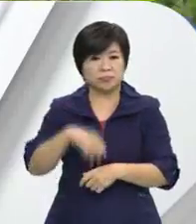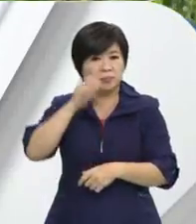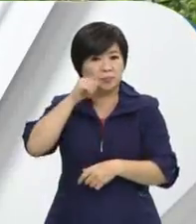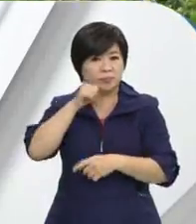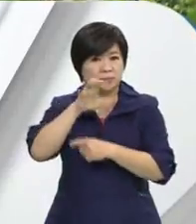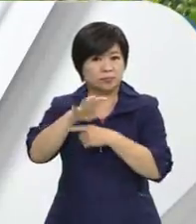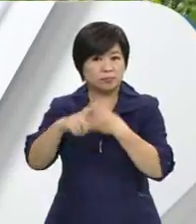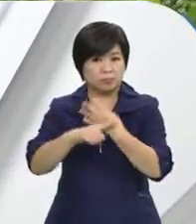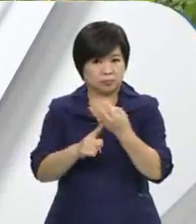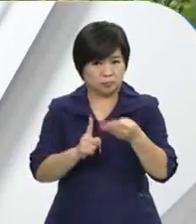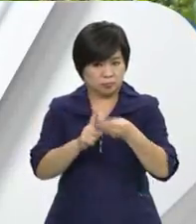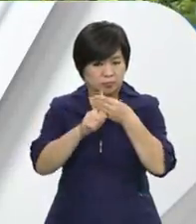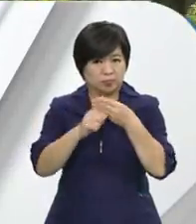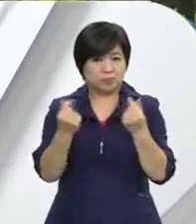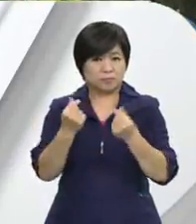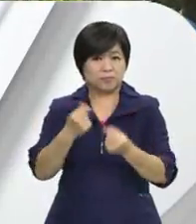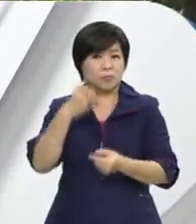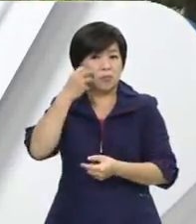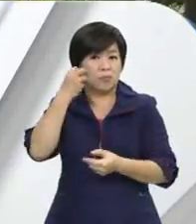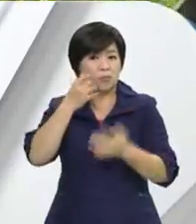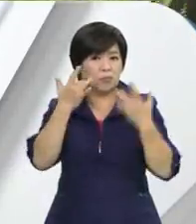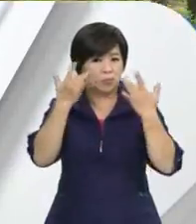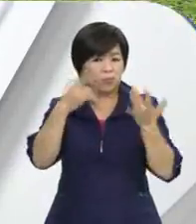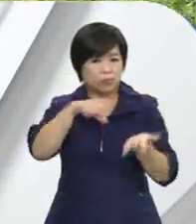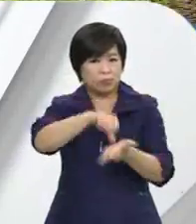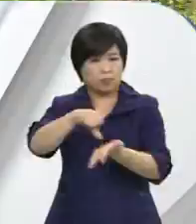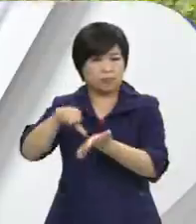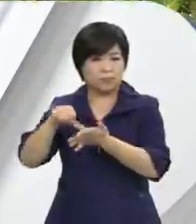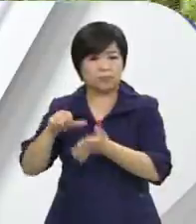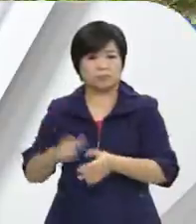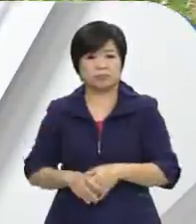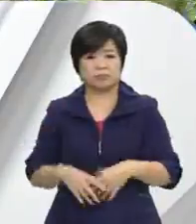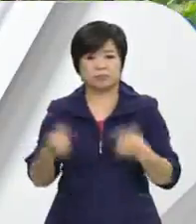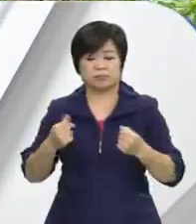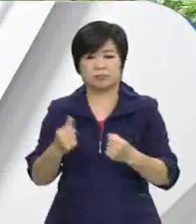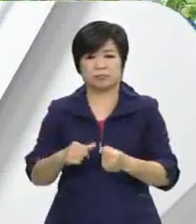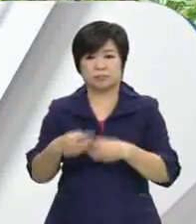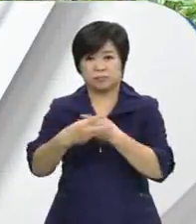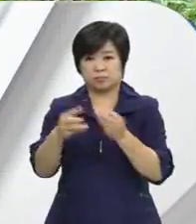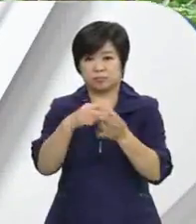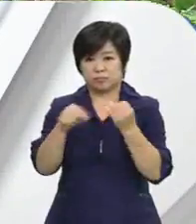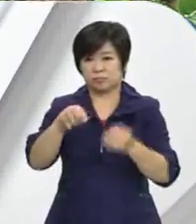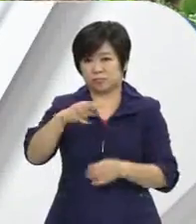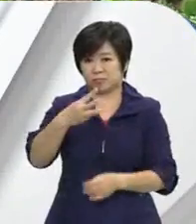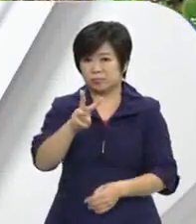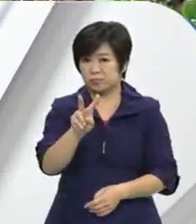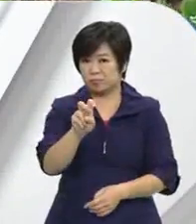业主要如何种果子、青菜，创业有320的三